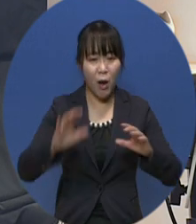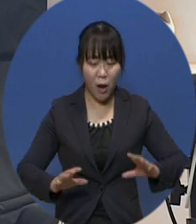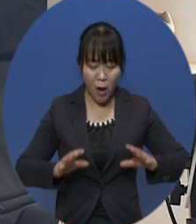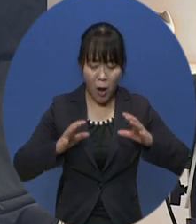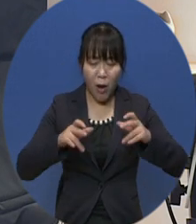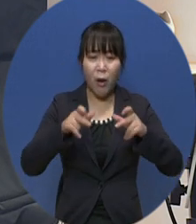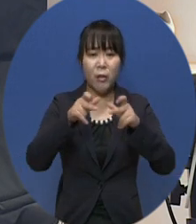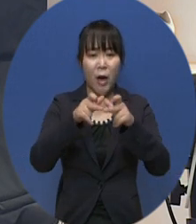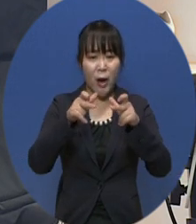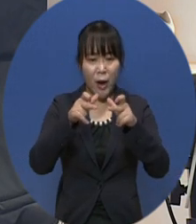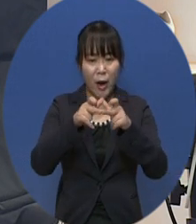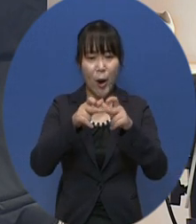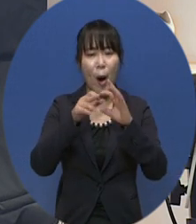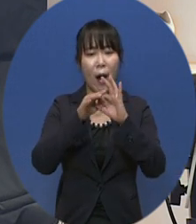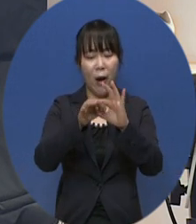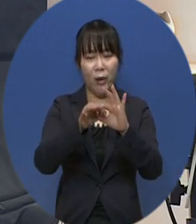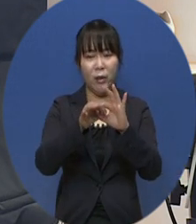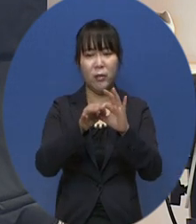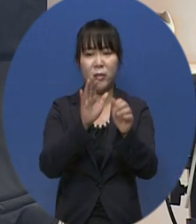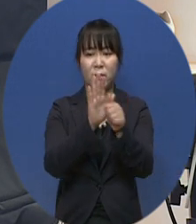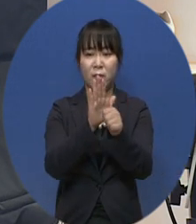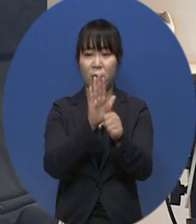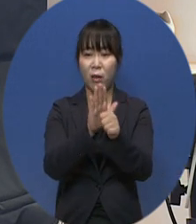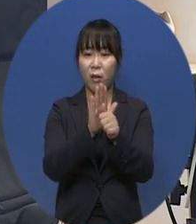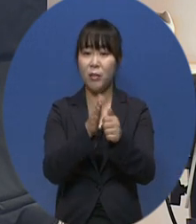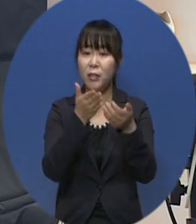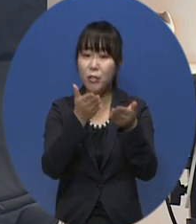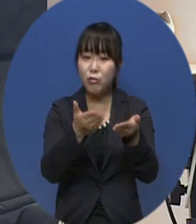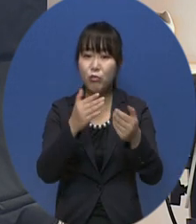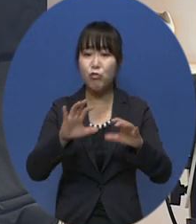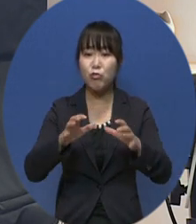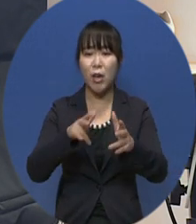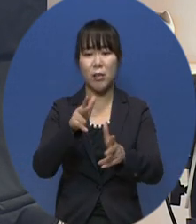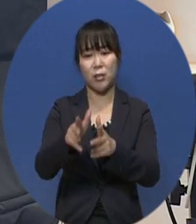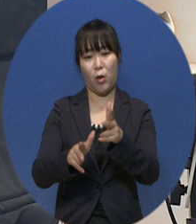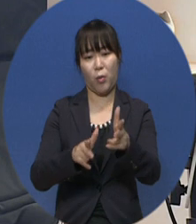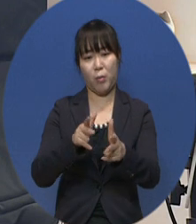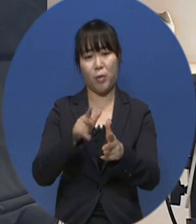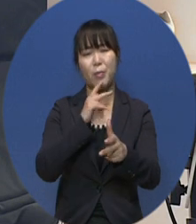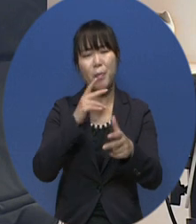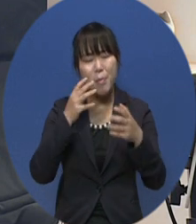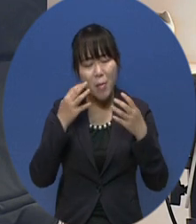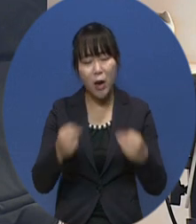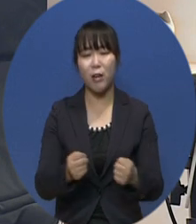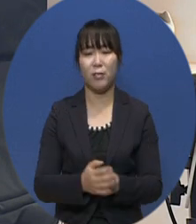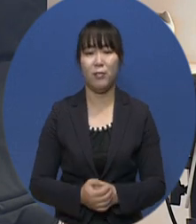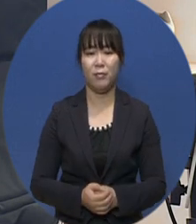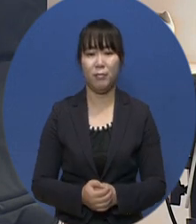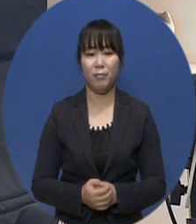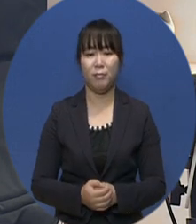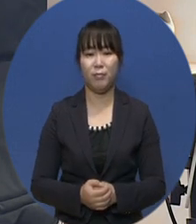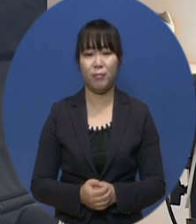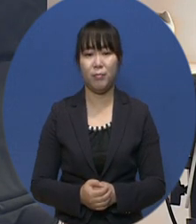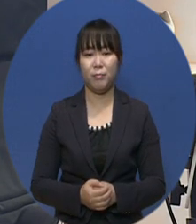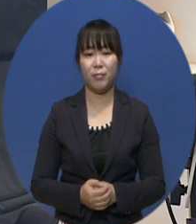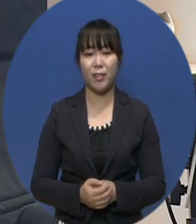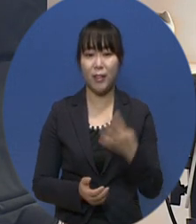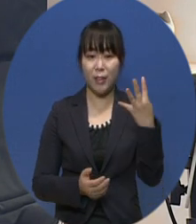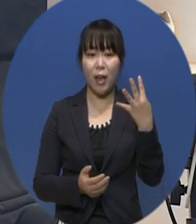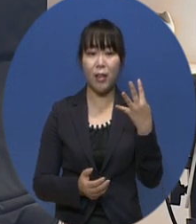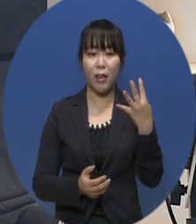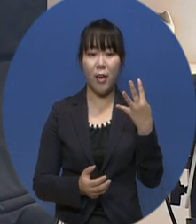우리나라에서 장애인과 관련해서 이제 지원해 주는 국가 사업들이 상당히 많아요. 생각보다요. 네 개